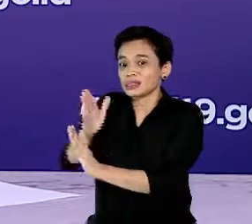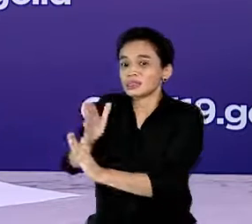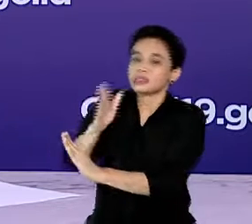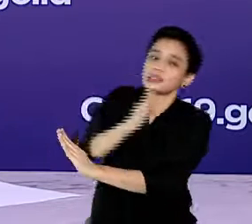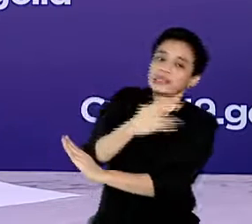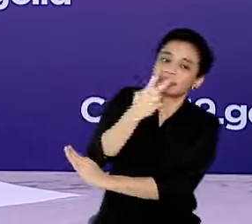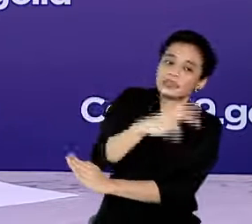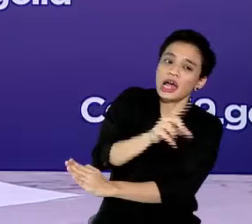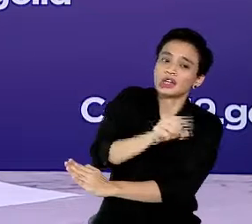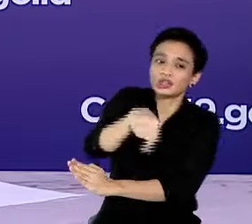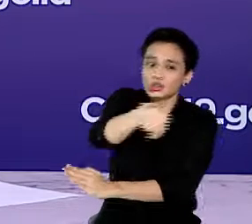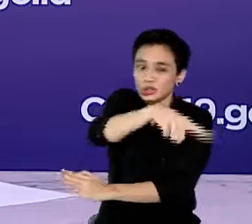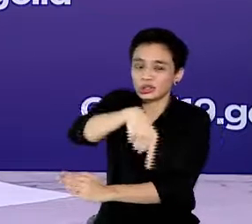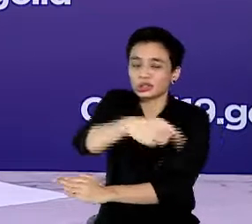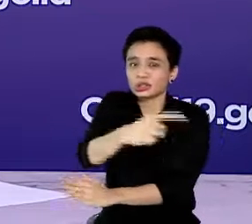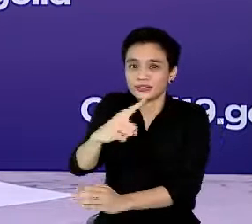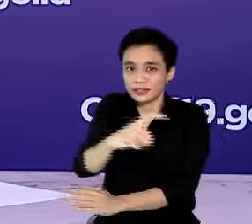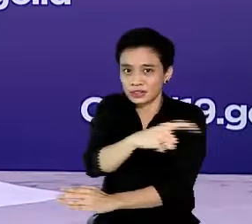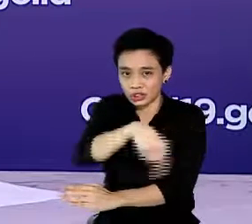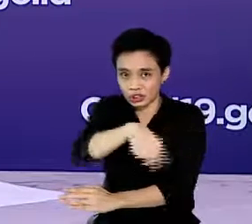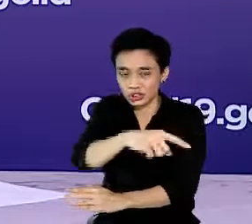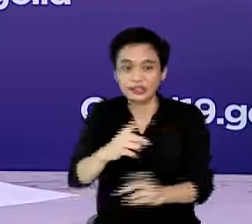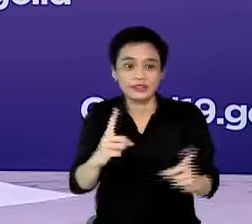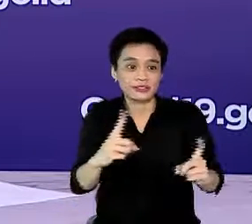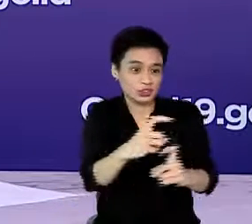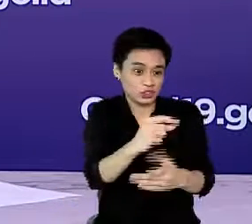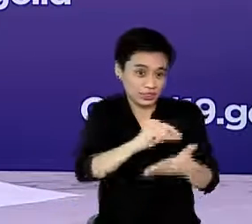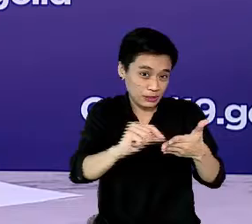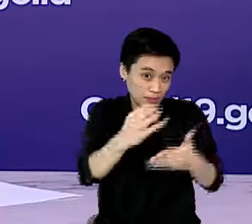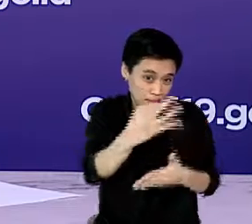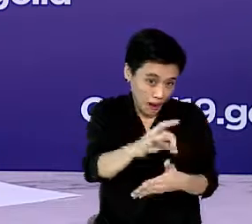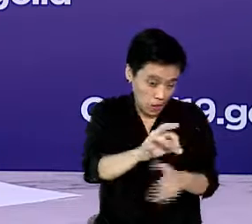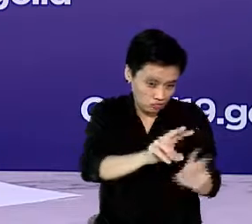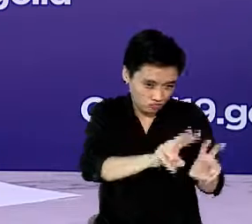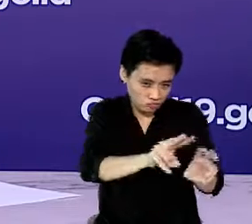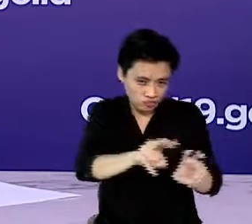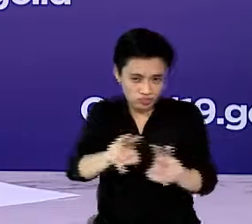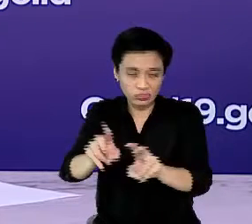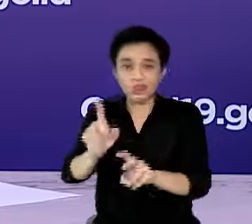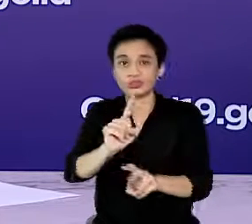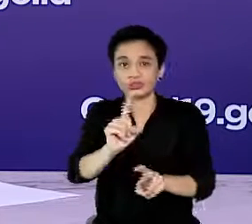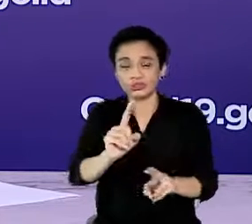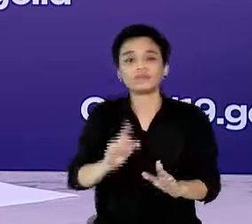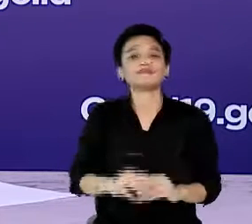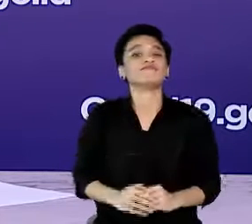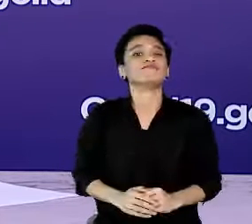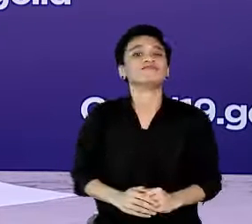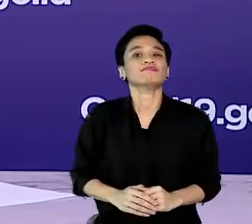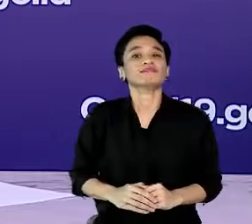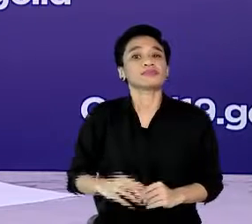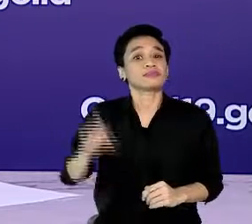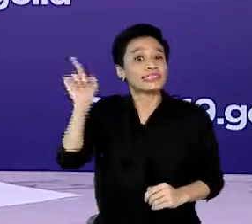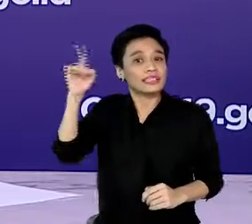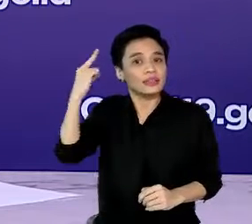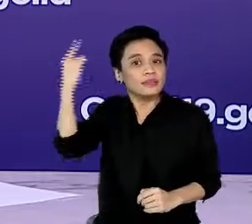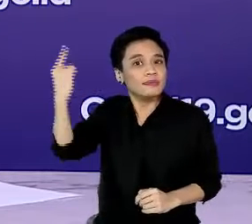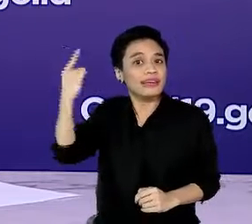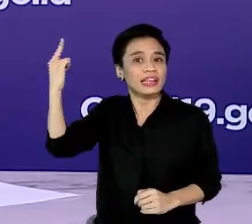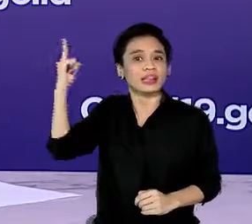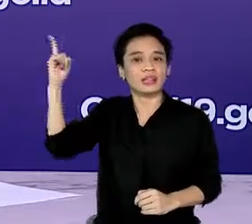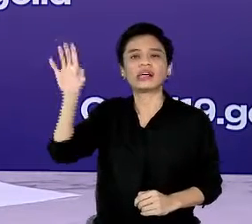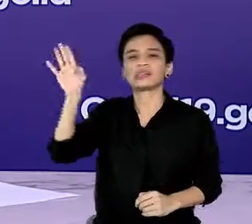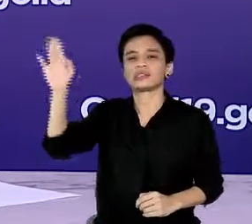tepat khususnya untuk mengontrol distribusi varian di Indonesia sebagaimana yang saya sampaikan bahwa pemerintah berkomitmen